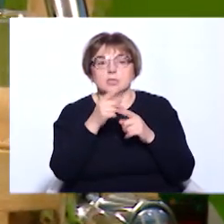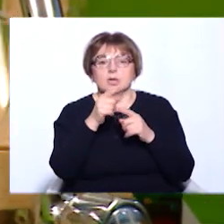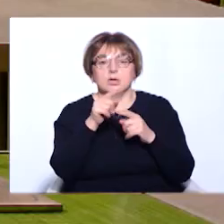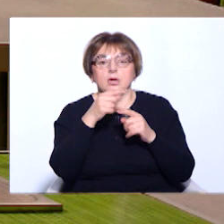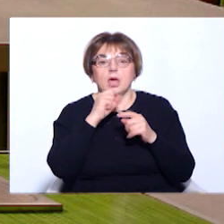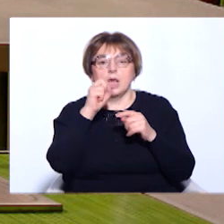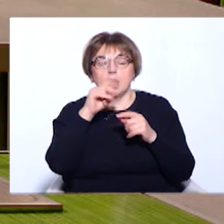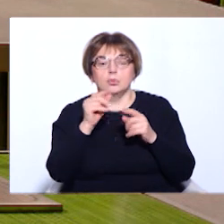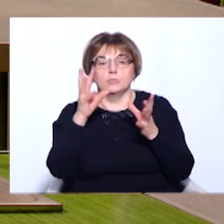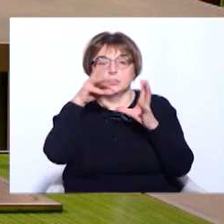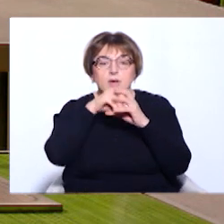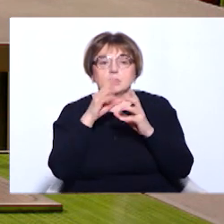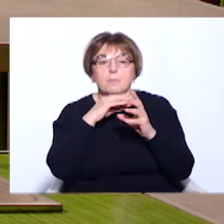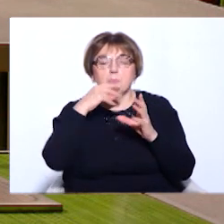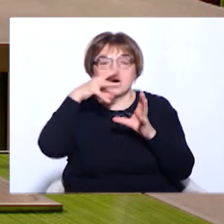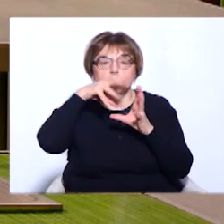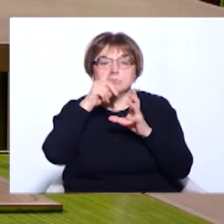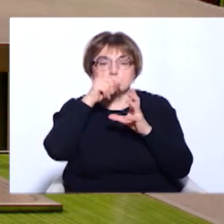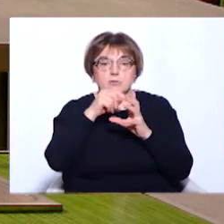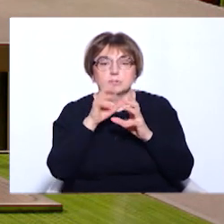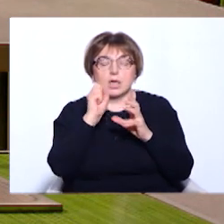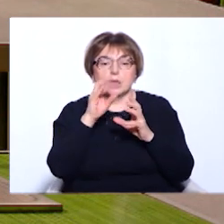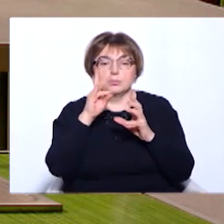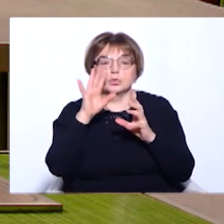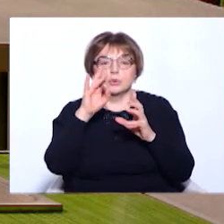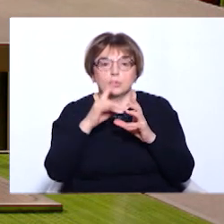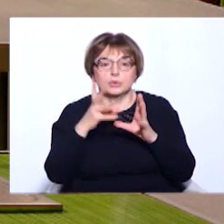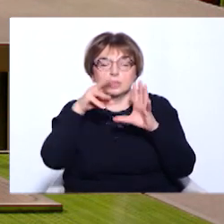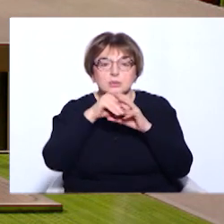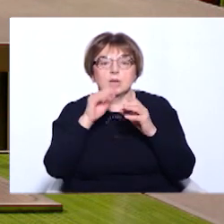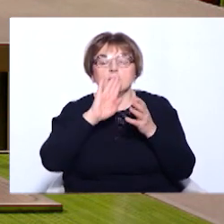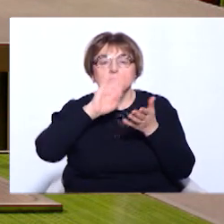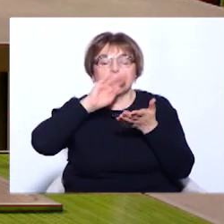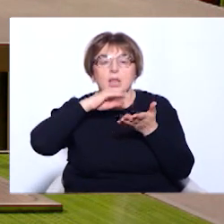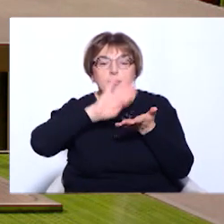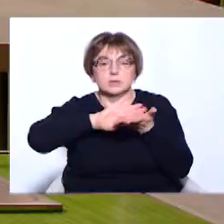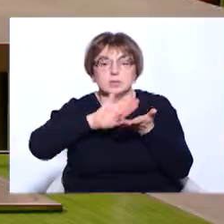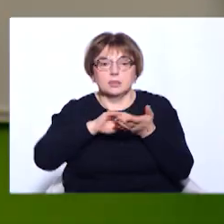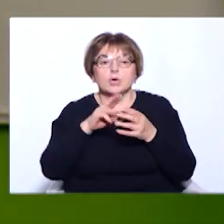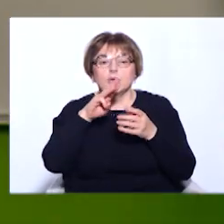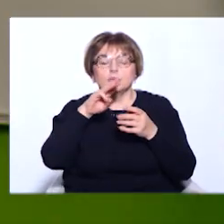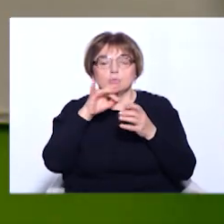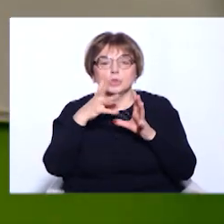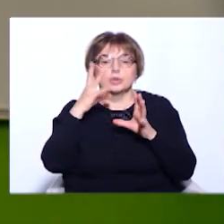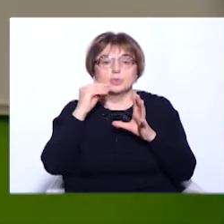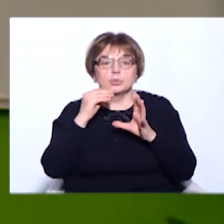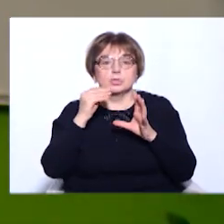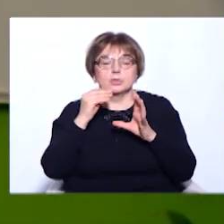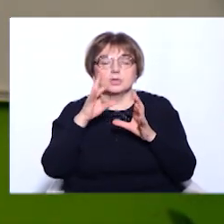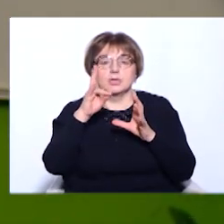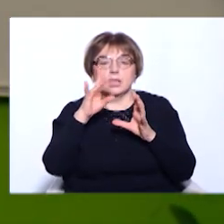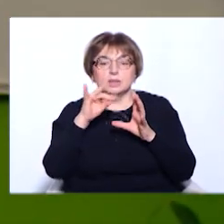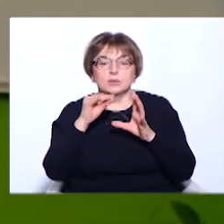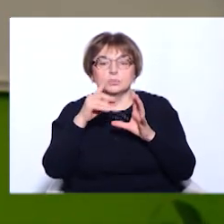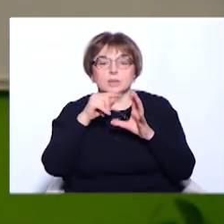როდესაც ალუმინი მოვათავსეთ მარილმჟავაში და ალუმინის ქლორიდი და წყალბადი გამოიყო, და ტუტეში, როდესაც